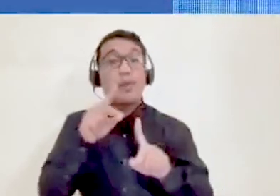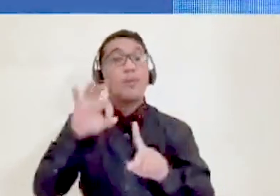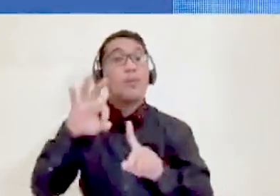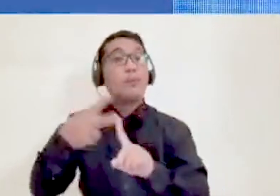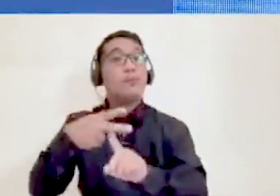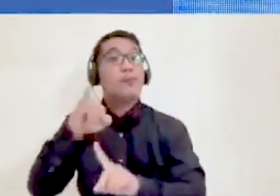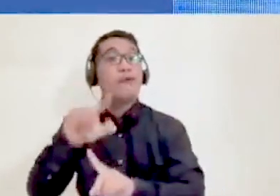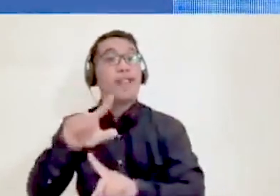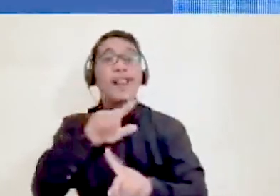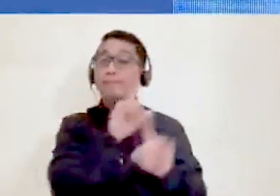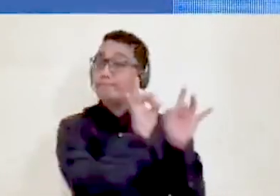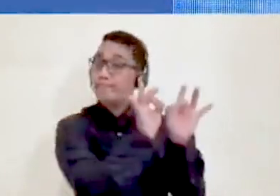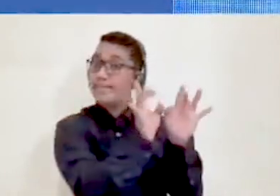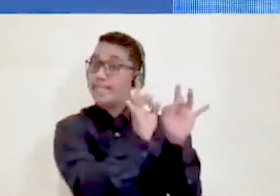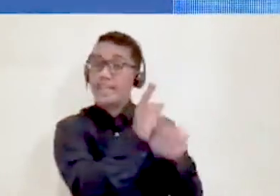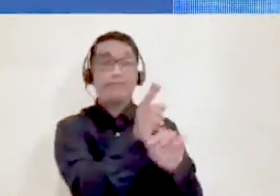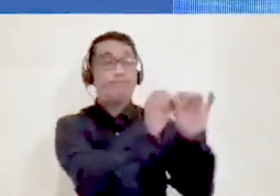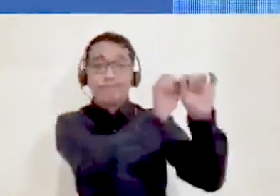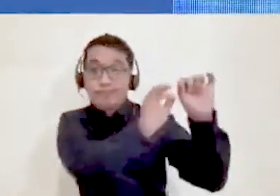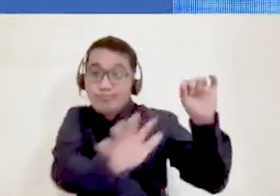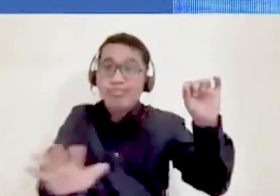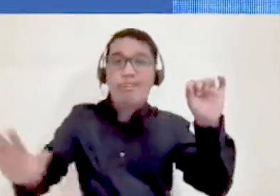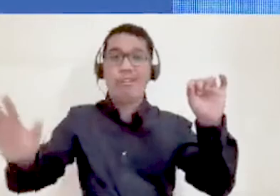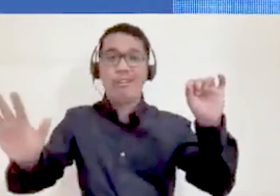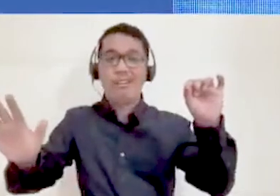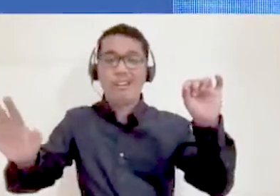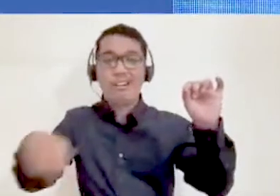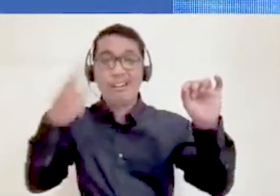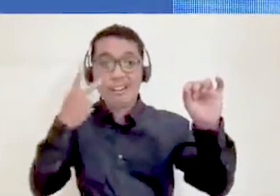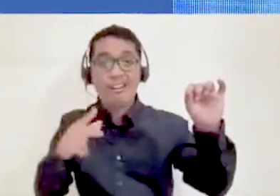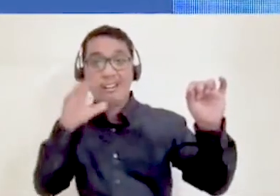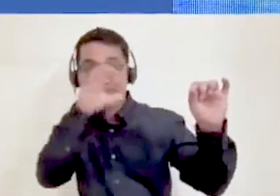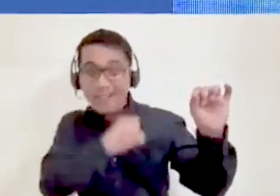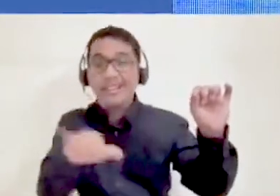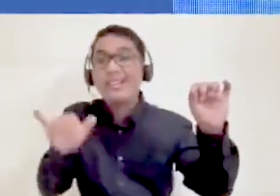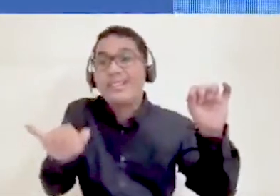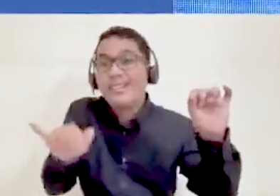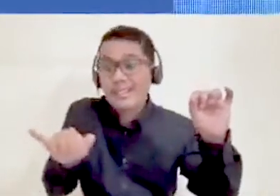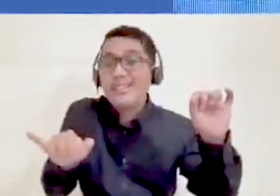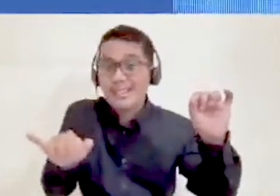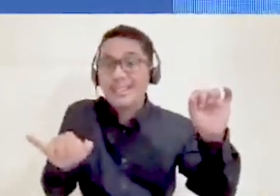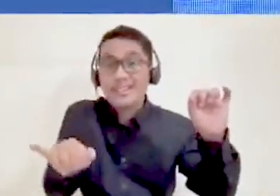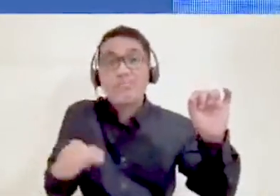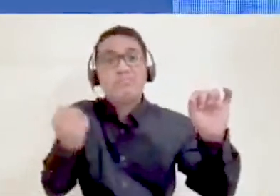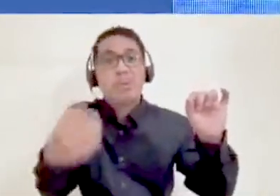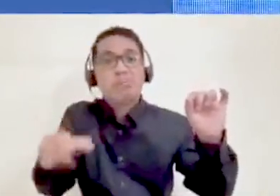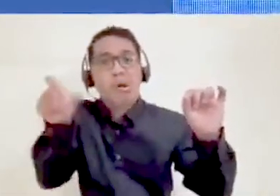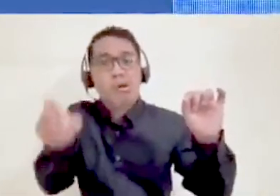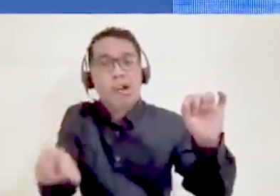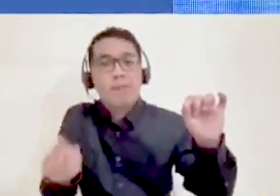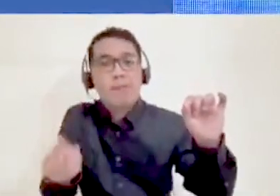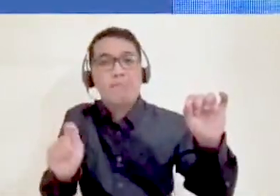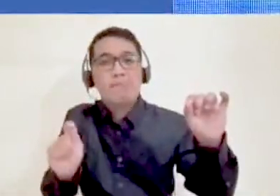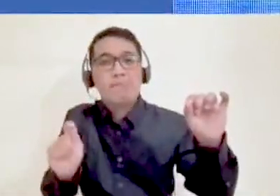internet di Indonesia seperti kita ketahui bersama bahwa jumlah pengguna internet di Indonesia menurut